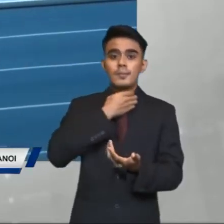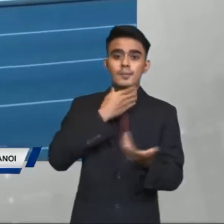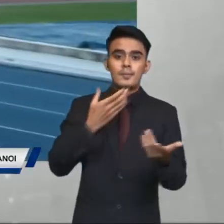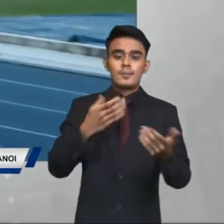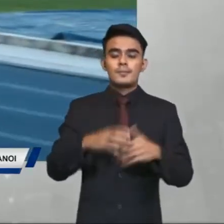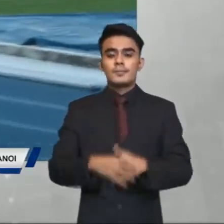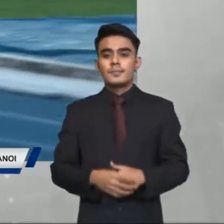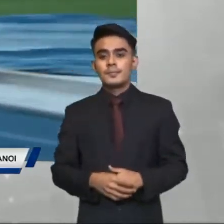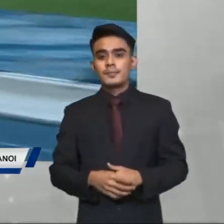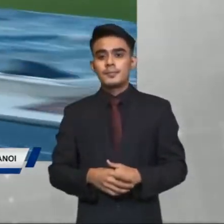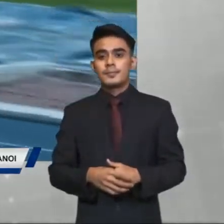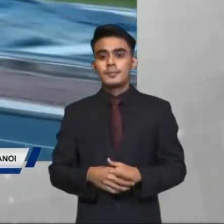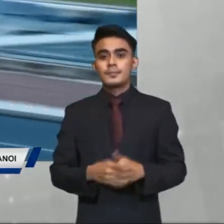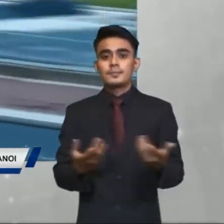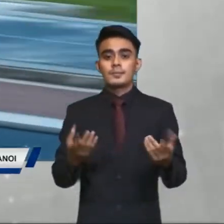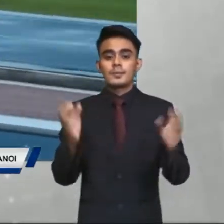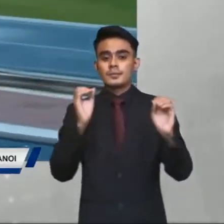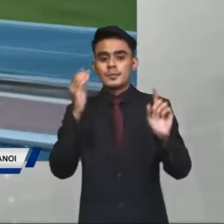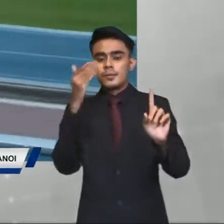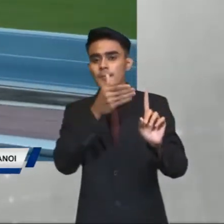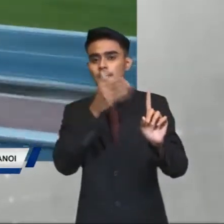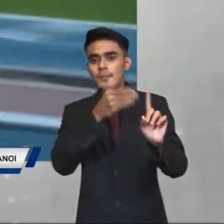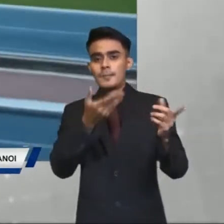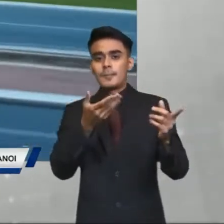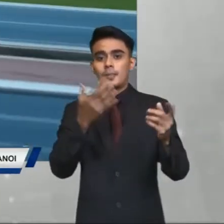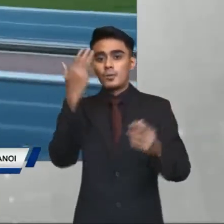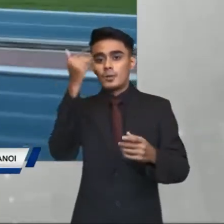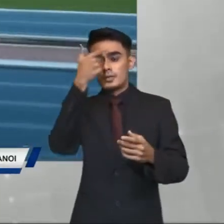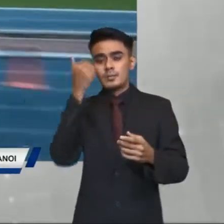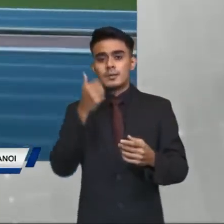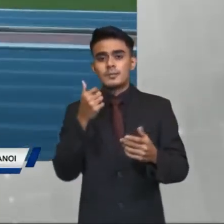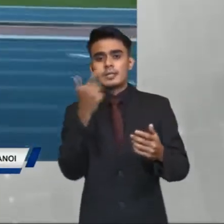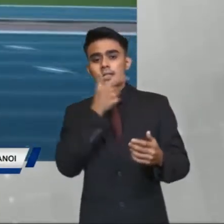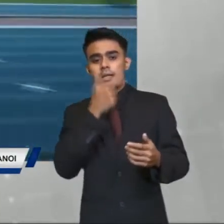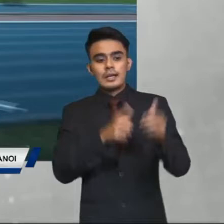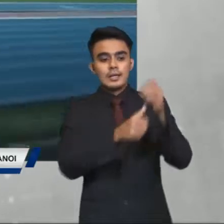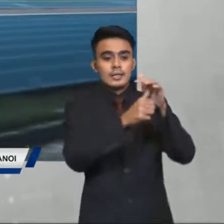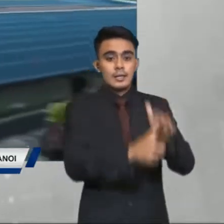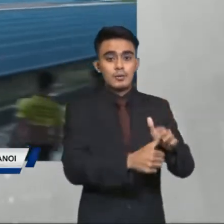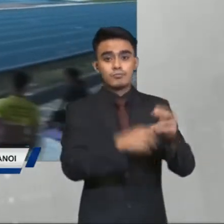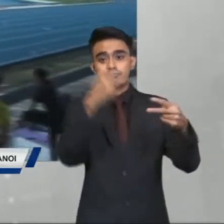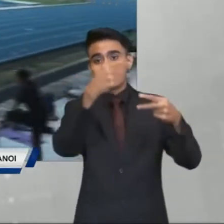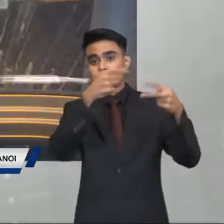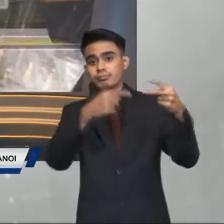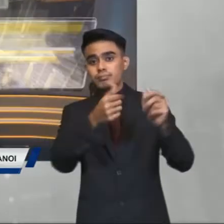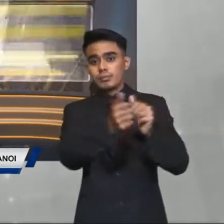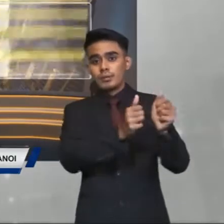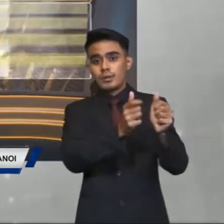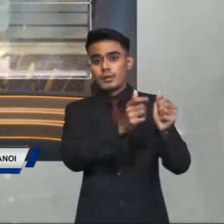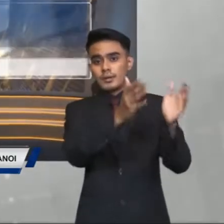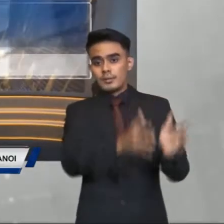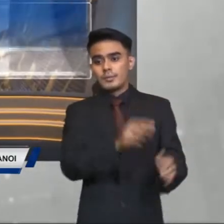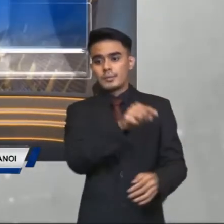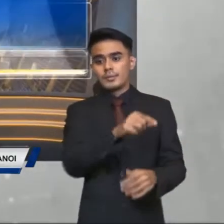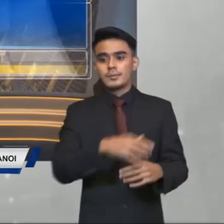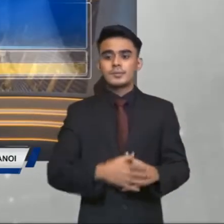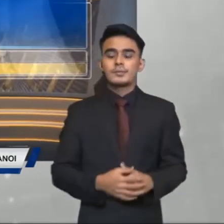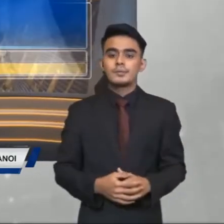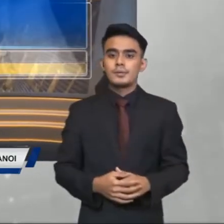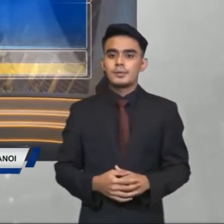Ipoh perak dan juga tidak menetapkan sekarang sasaran spesifik keren dengan meletakkan tekanan kepada kedua duet itu lagi